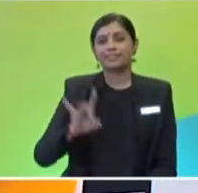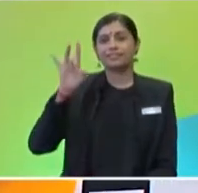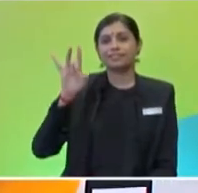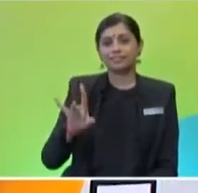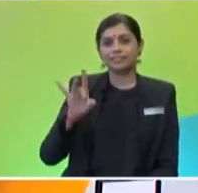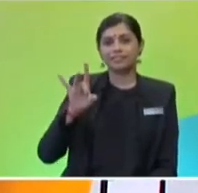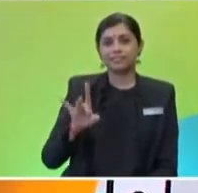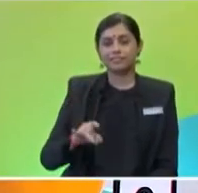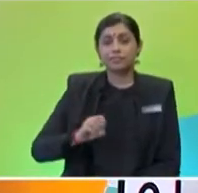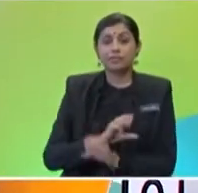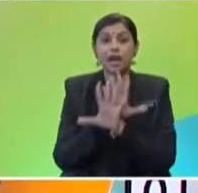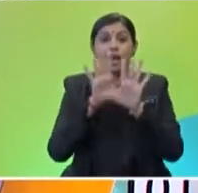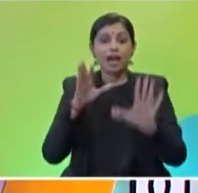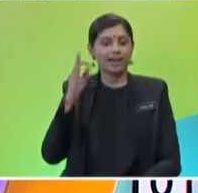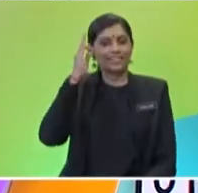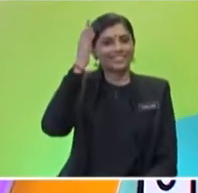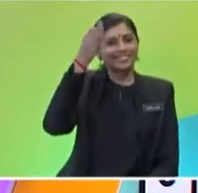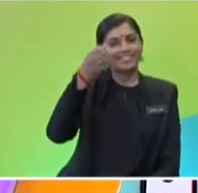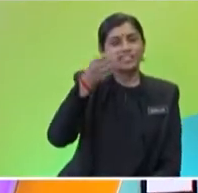Lapan-lapan, cerah masa depan.